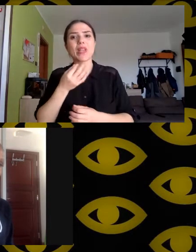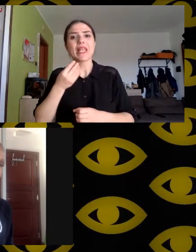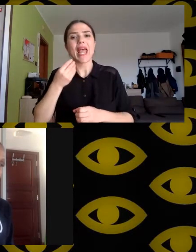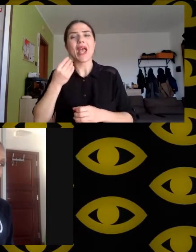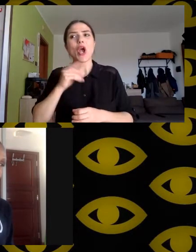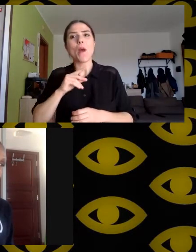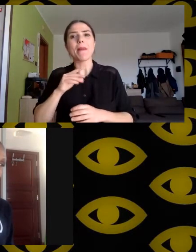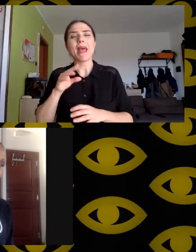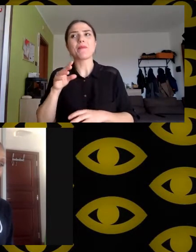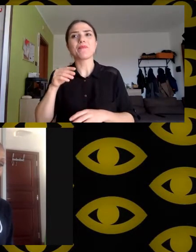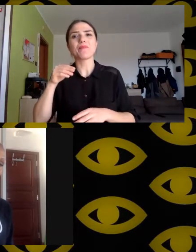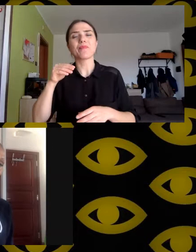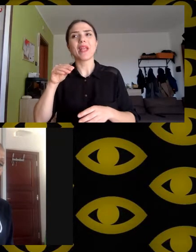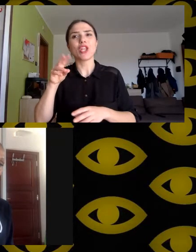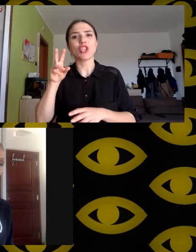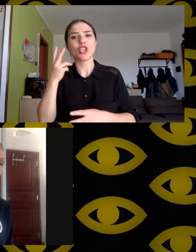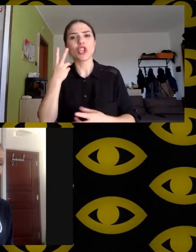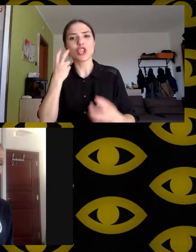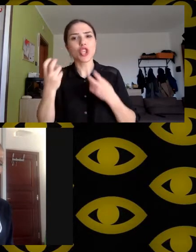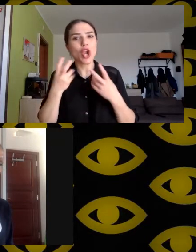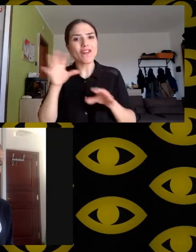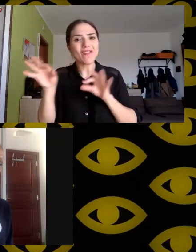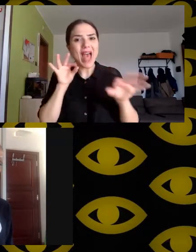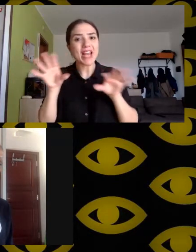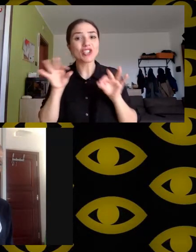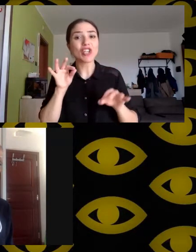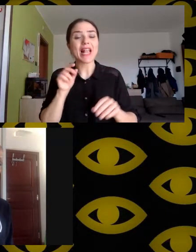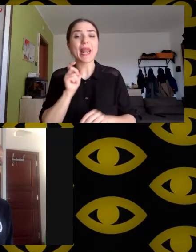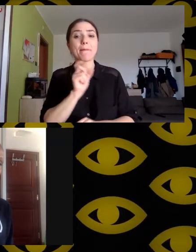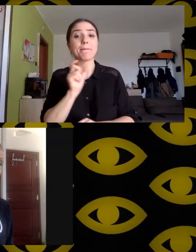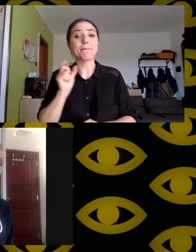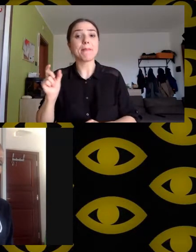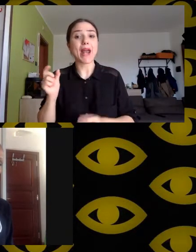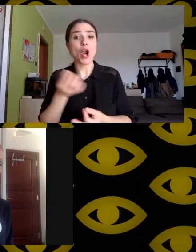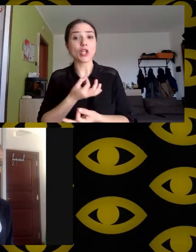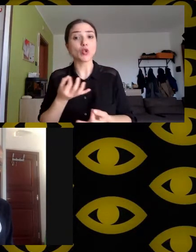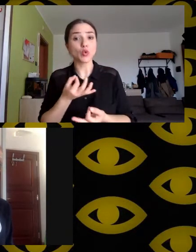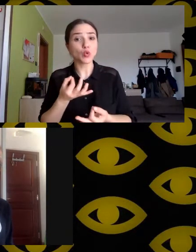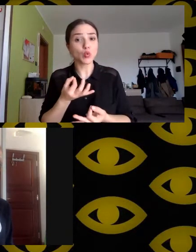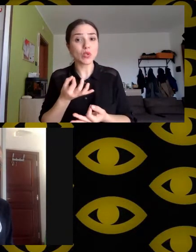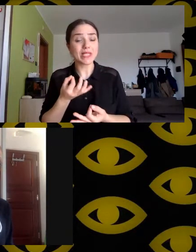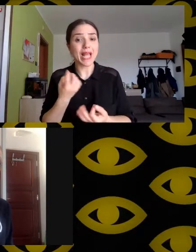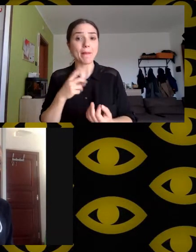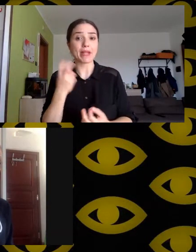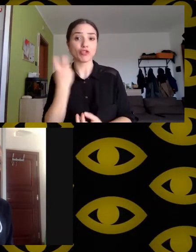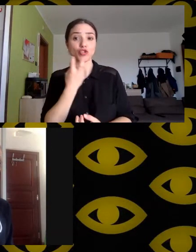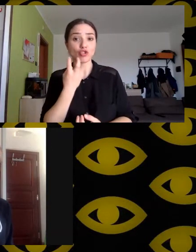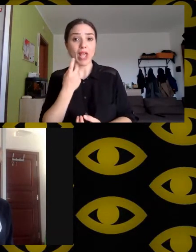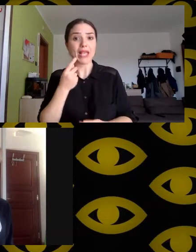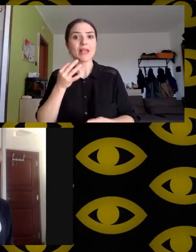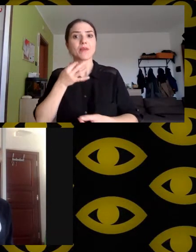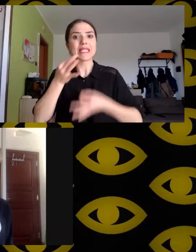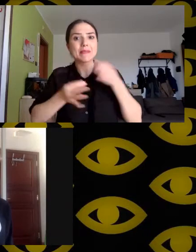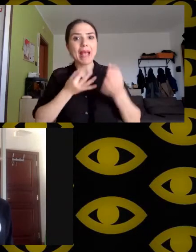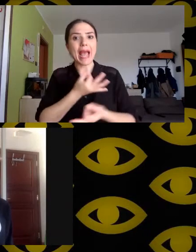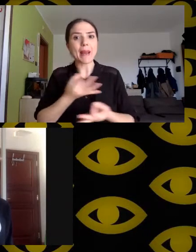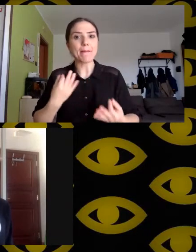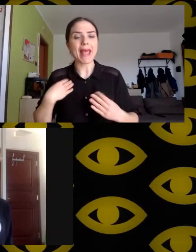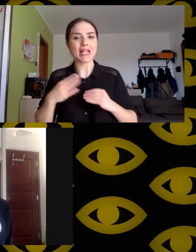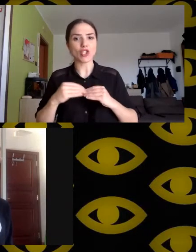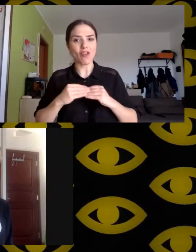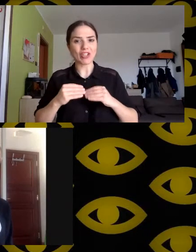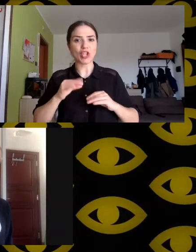motorie mi hanno insegnato che attraverso una giusta terminologia, saper raccontare bene quello che si sta